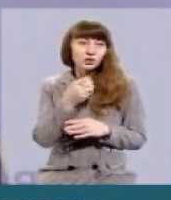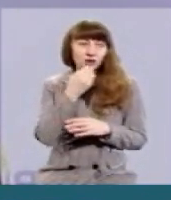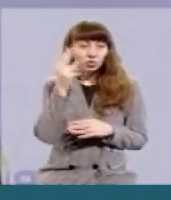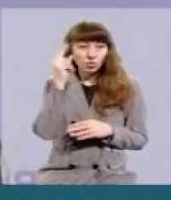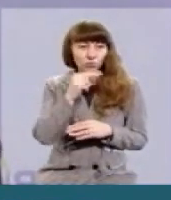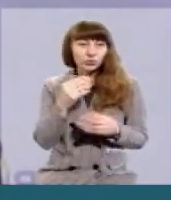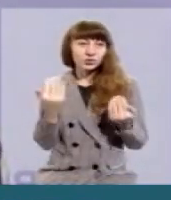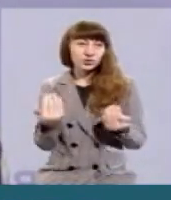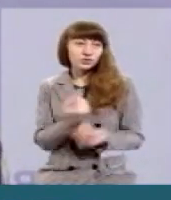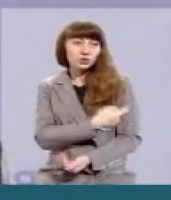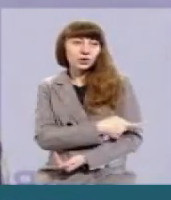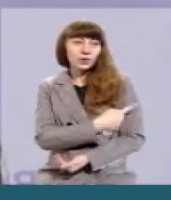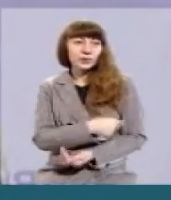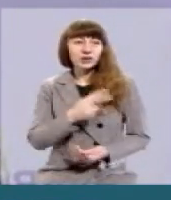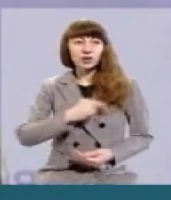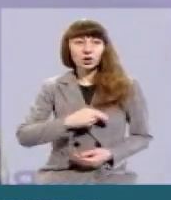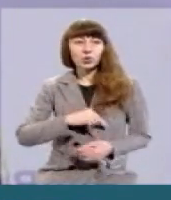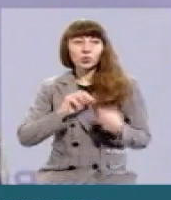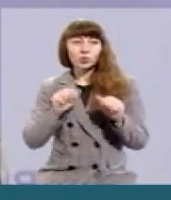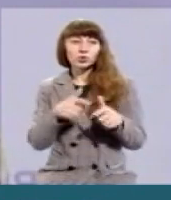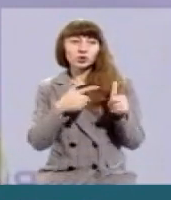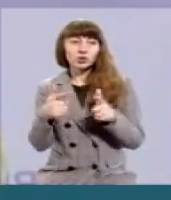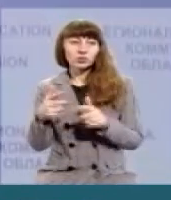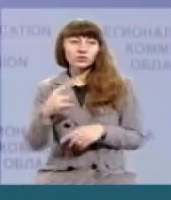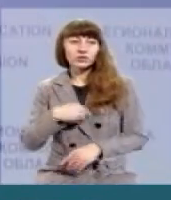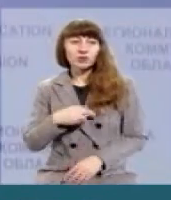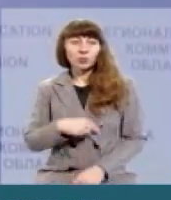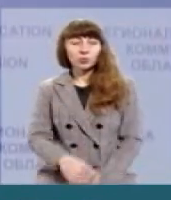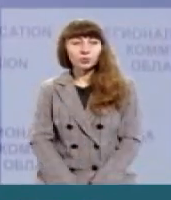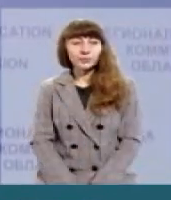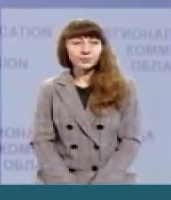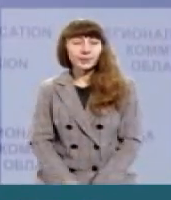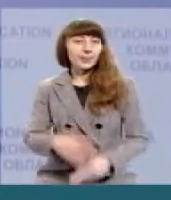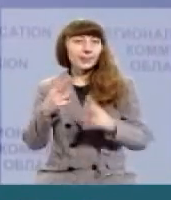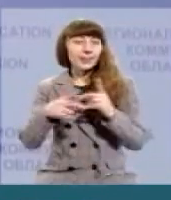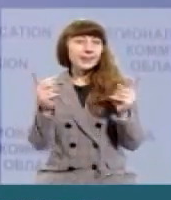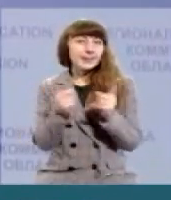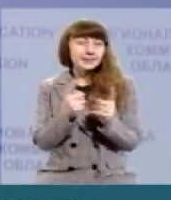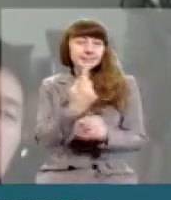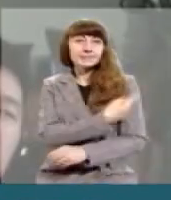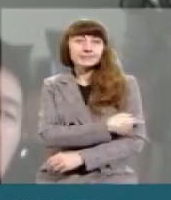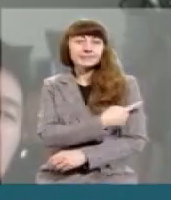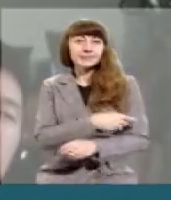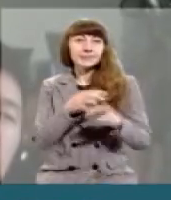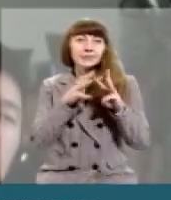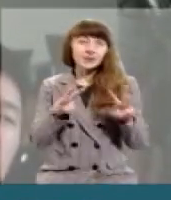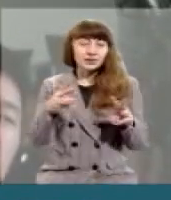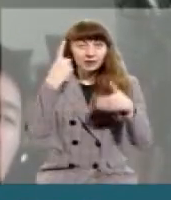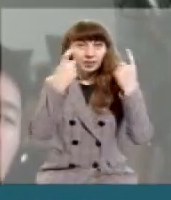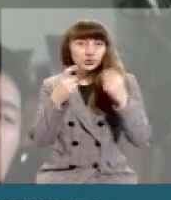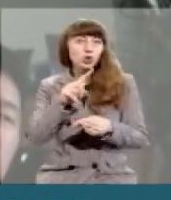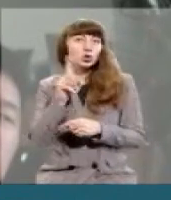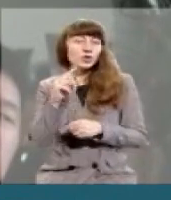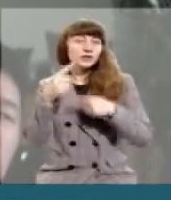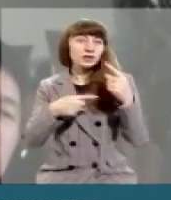учатся, становятся медработниками, то их можно готовить для работы в селах. В завершение встречи министр здравоохранения сообщила, что в следующем году